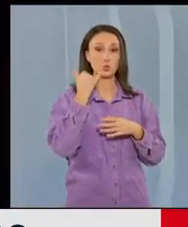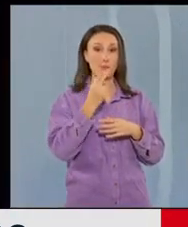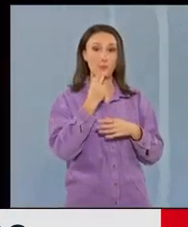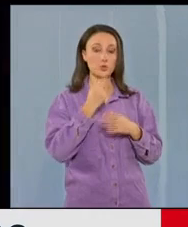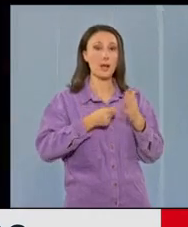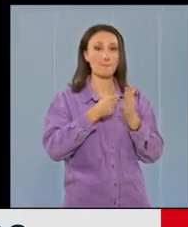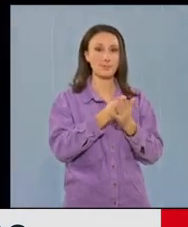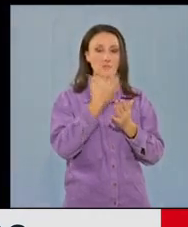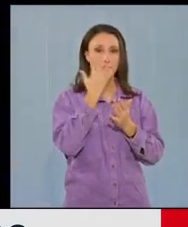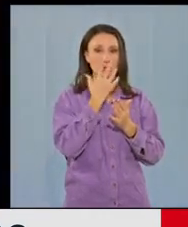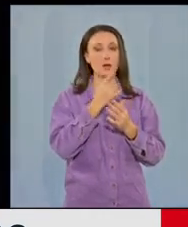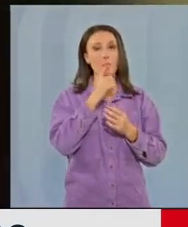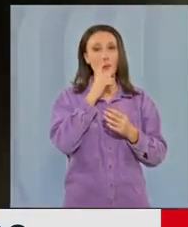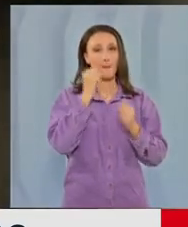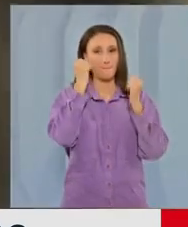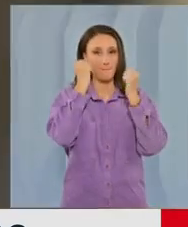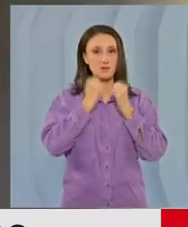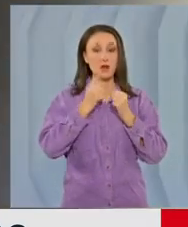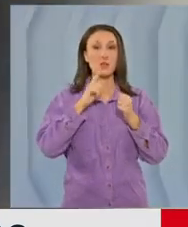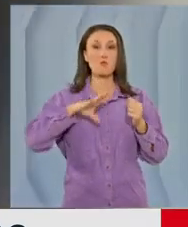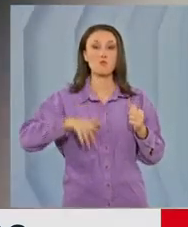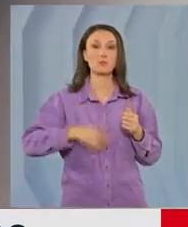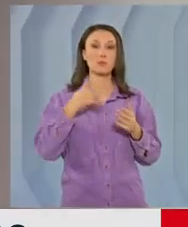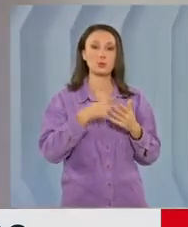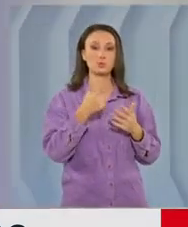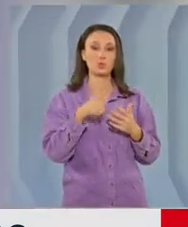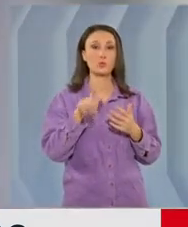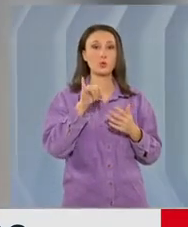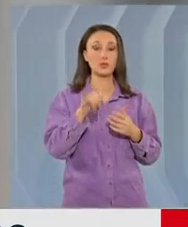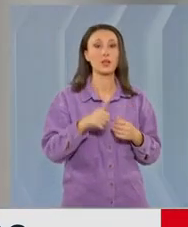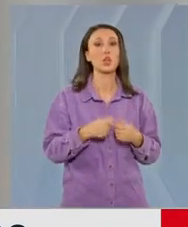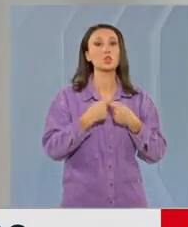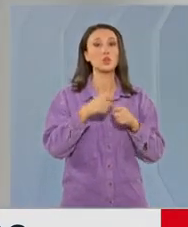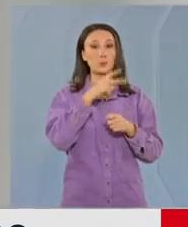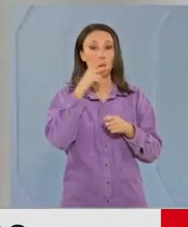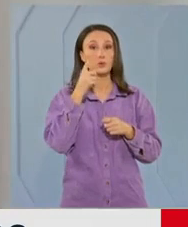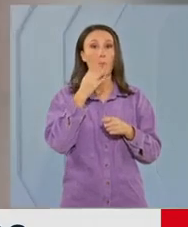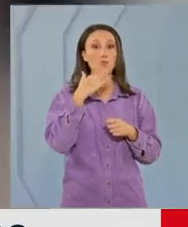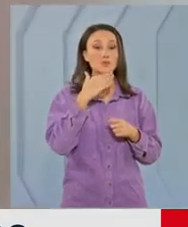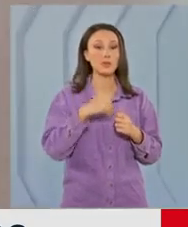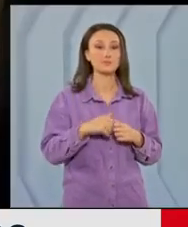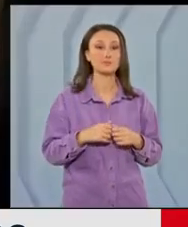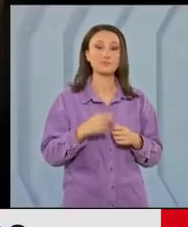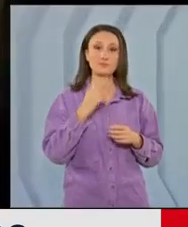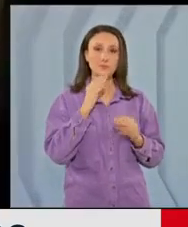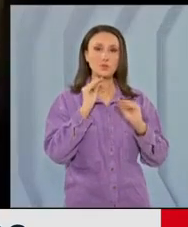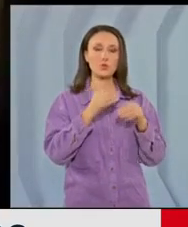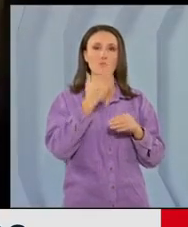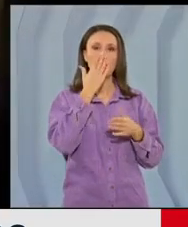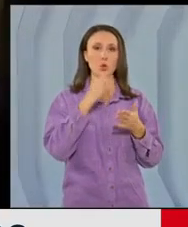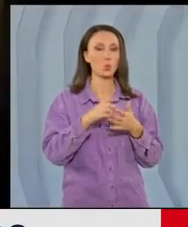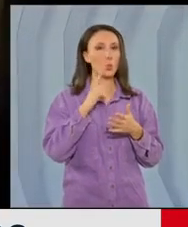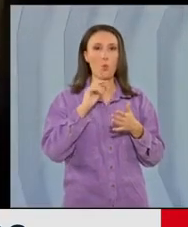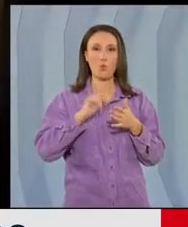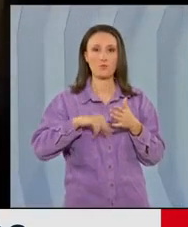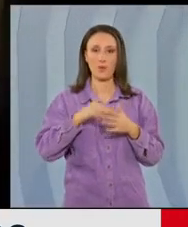și a reclamat faptul că un bărbat mascat și violent a furat 4.700 de lei, adică tot profitul pe o zi. Polițiștii sosiți la fața locului n-au